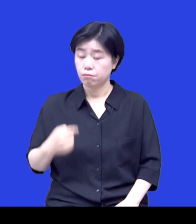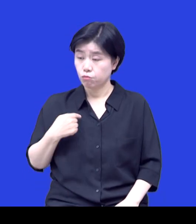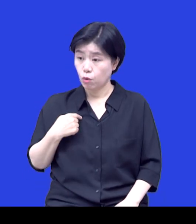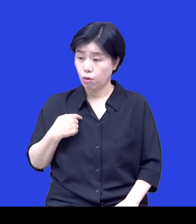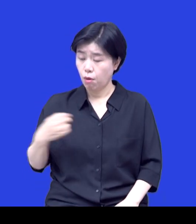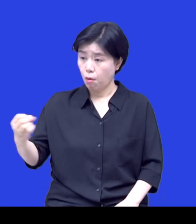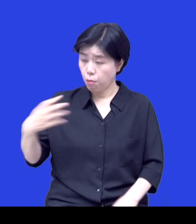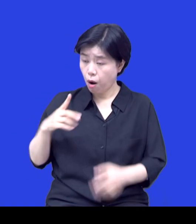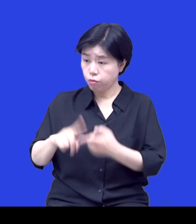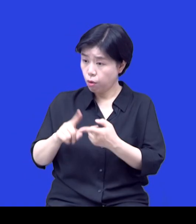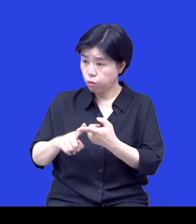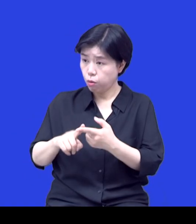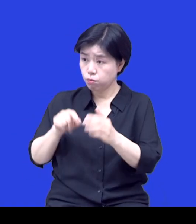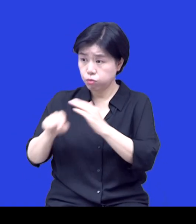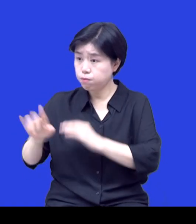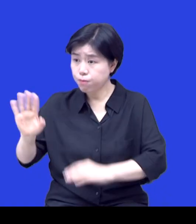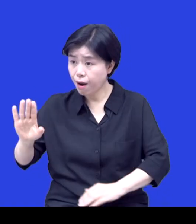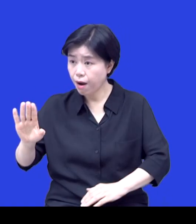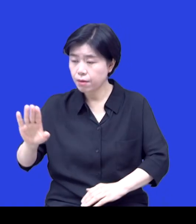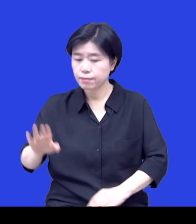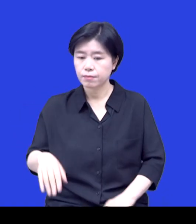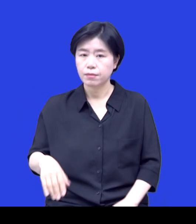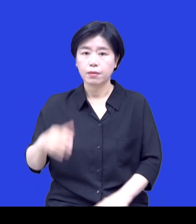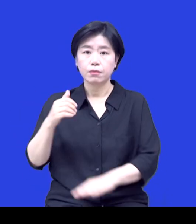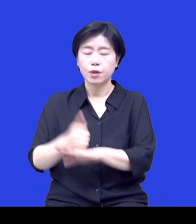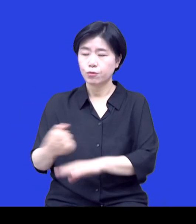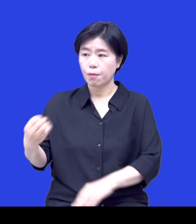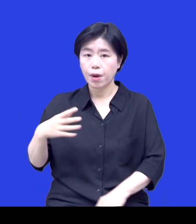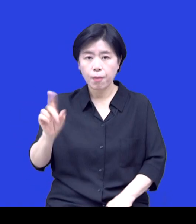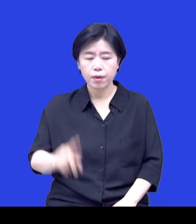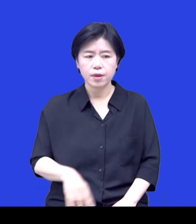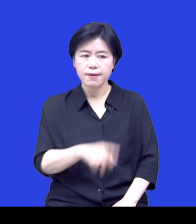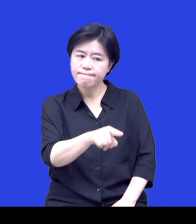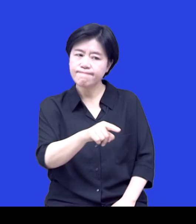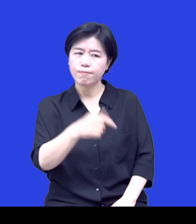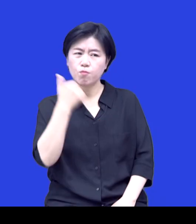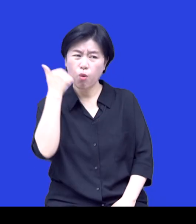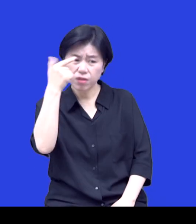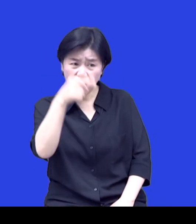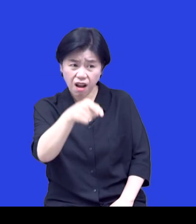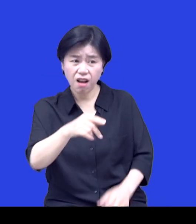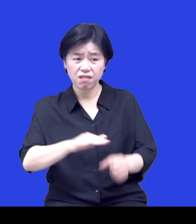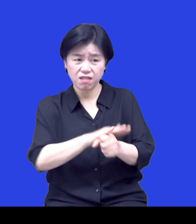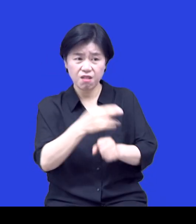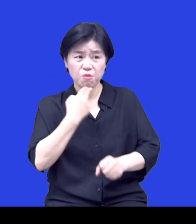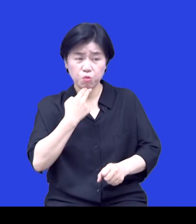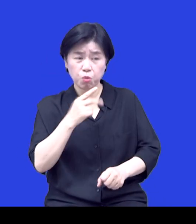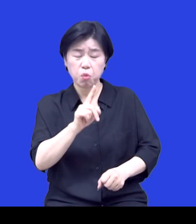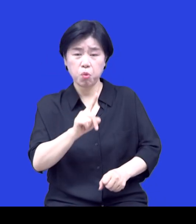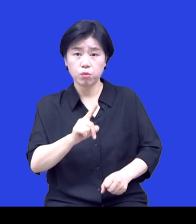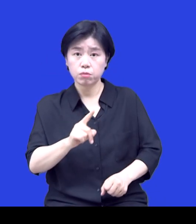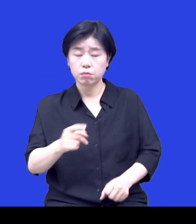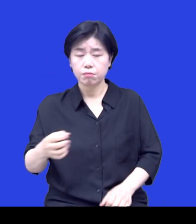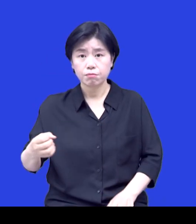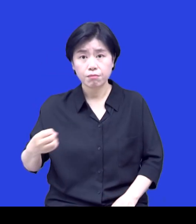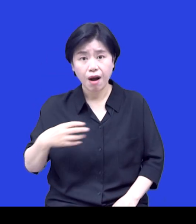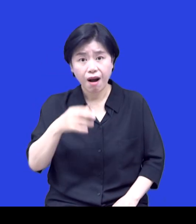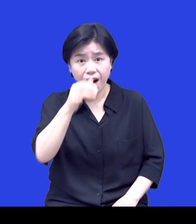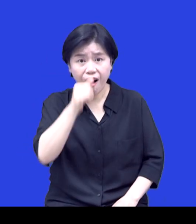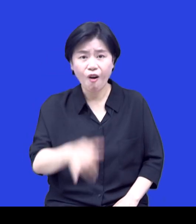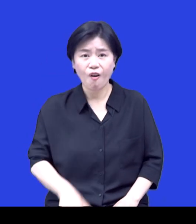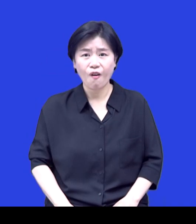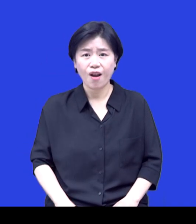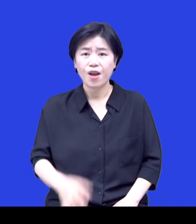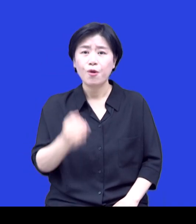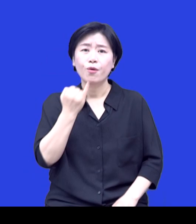사랑이 없어가지고 아니 그래서 분명히 안 와도 된다 그랬더니 예. 괜찮다는 한국말은 네. 관계하지